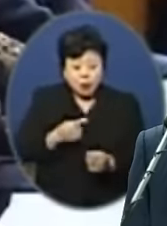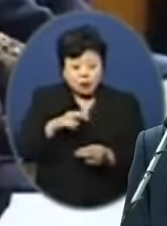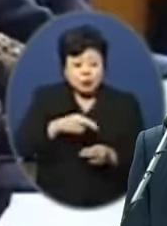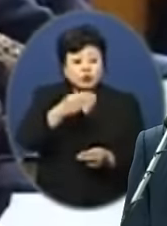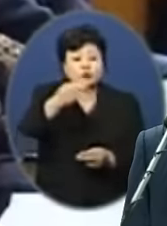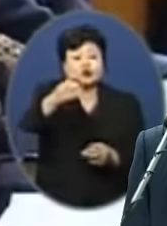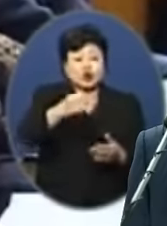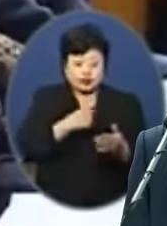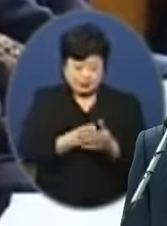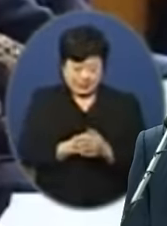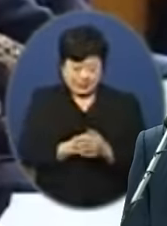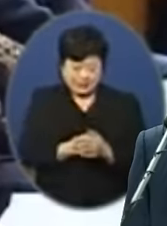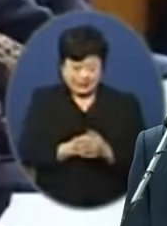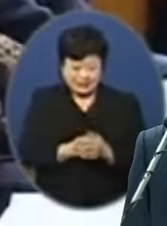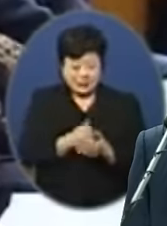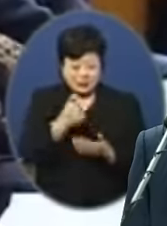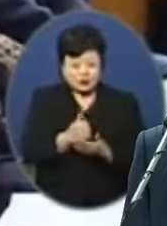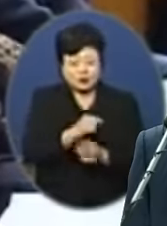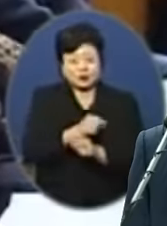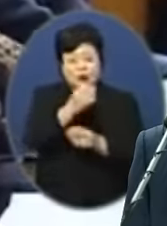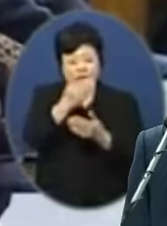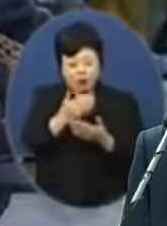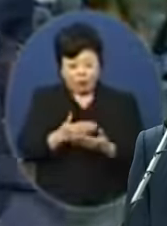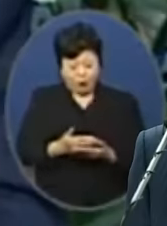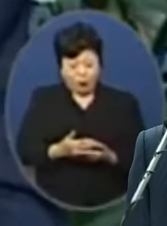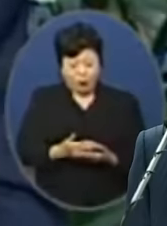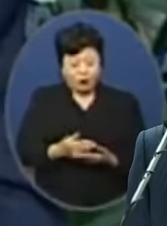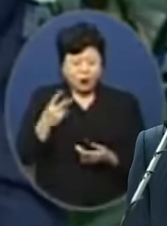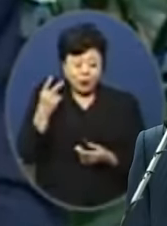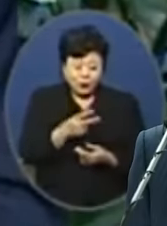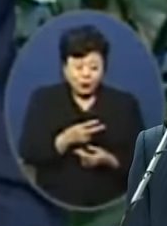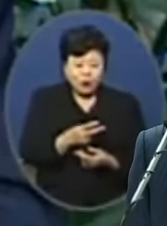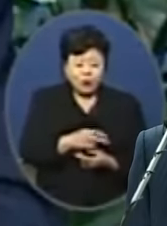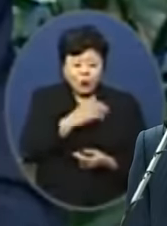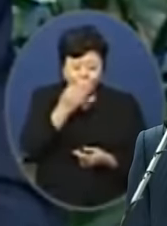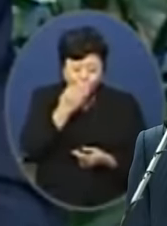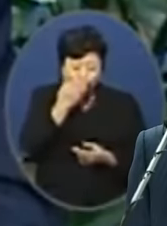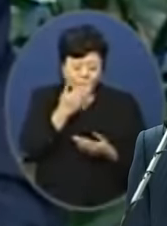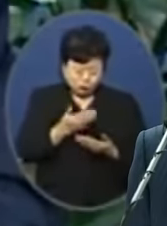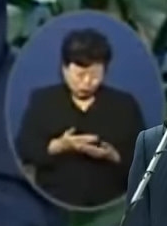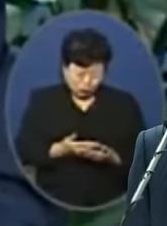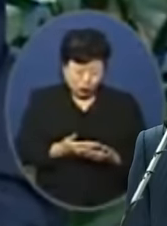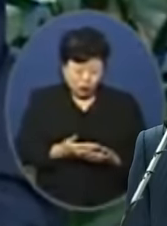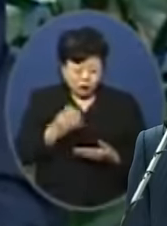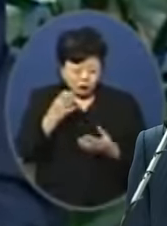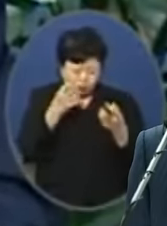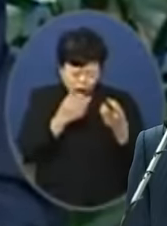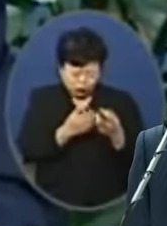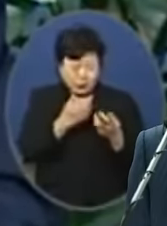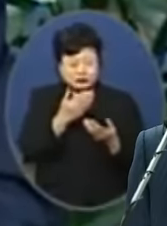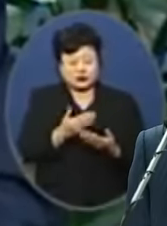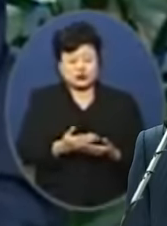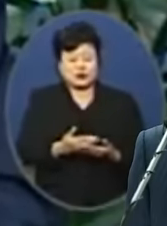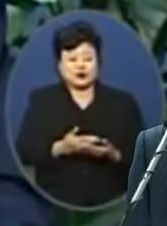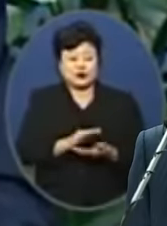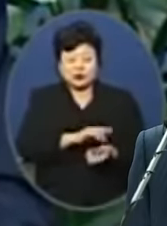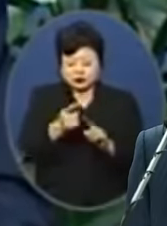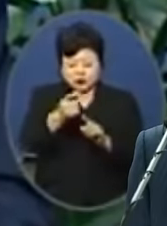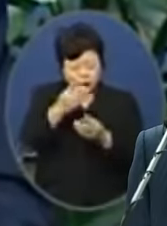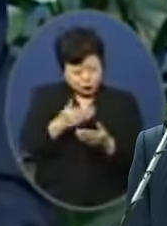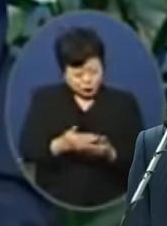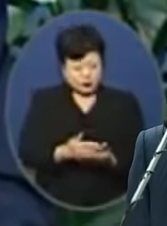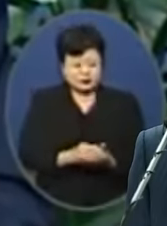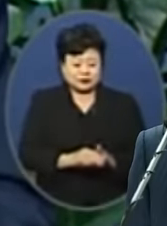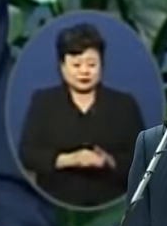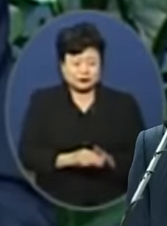주셨기 때문인 것입니다. 죄사함도 주셨고 거룩함도 주셨고 성령도 주셨고 치료도